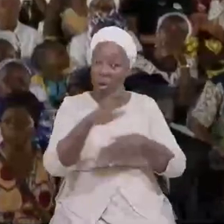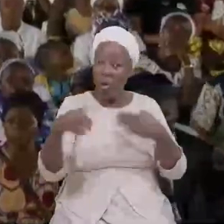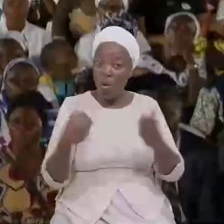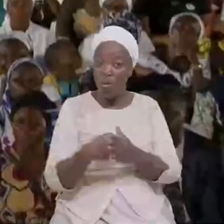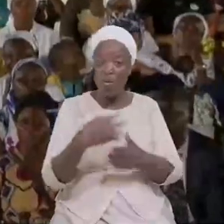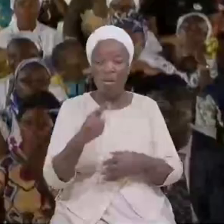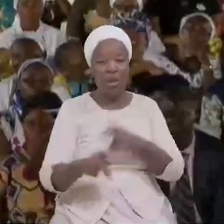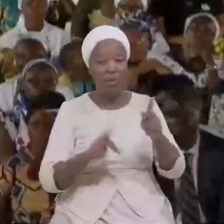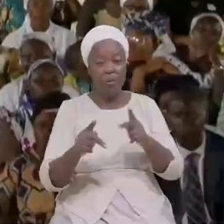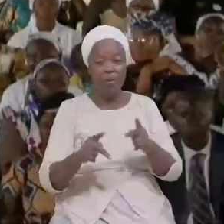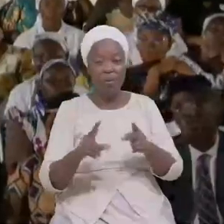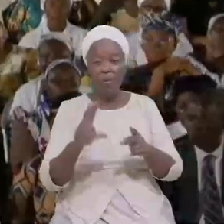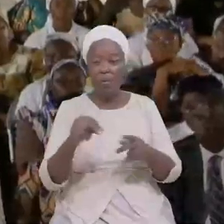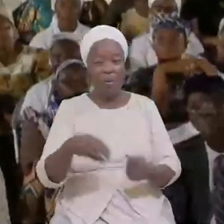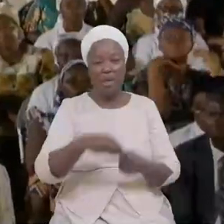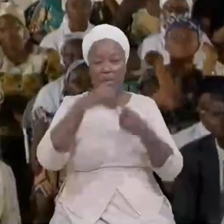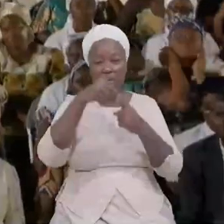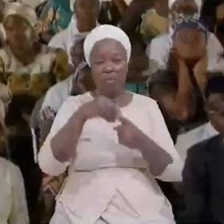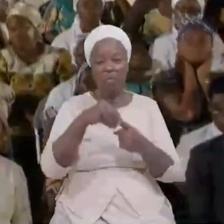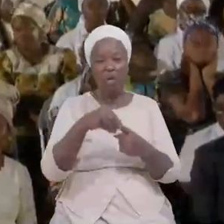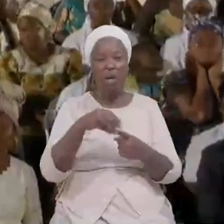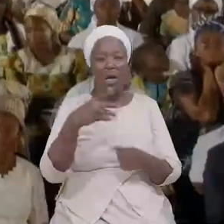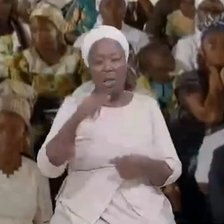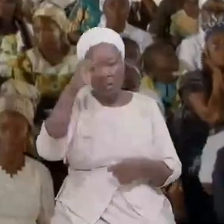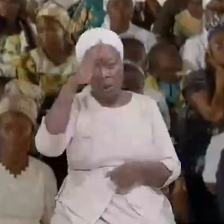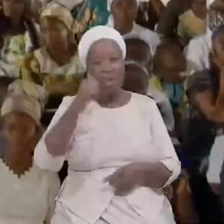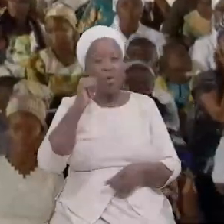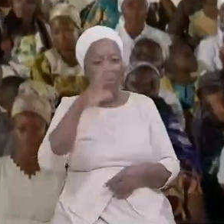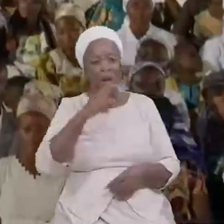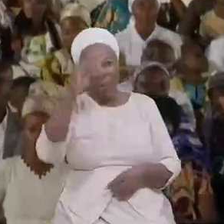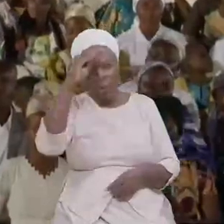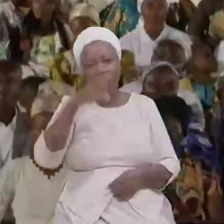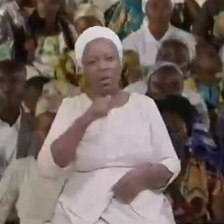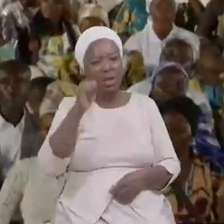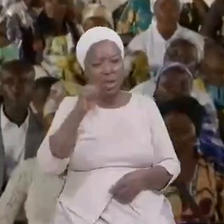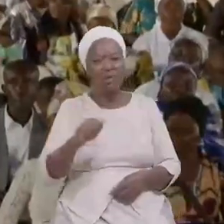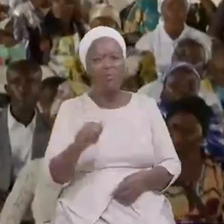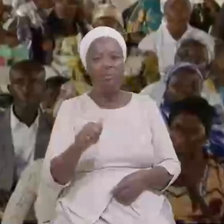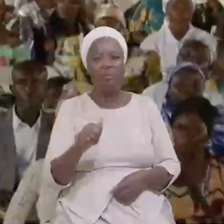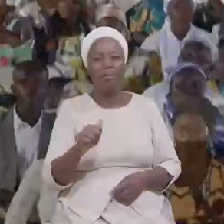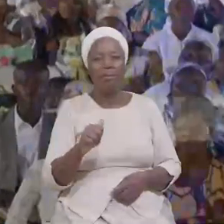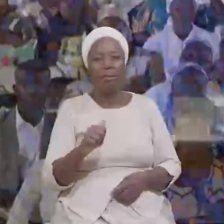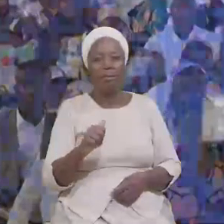Tout le monde sans exception, l'homme, la femme, garçon et fille,